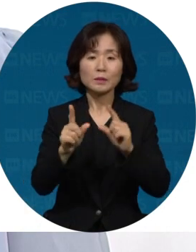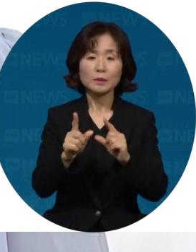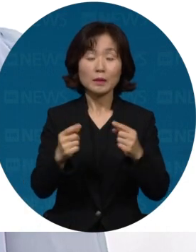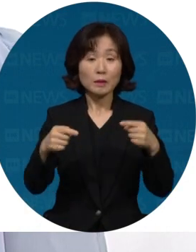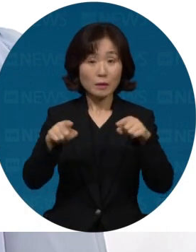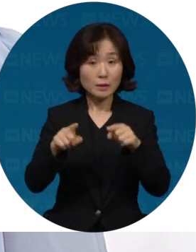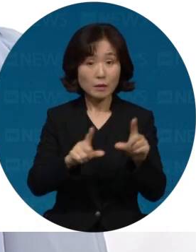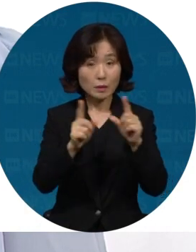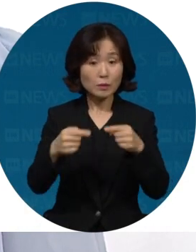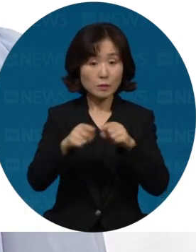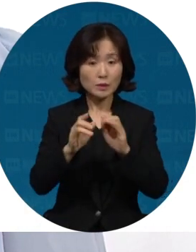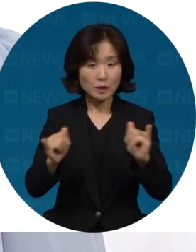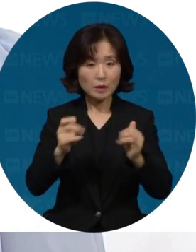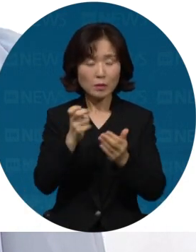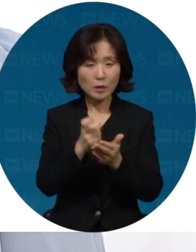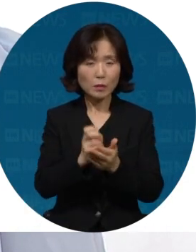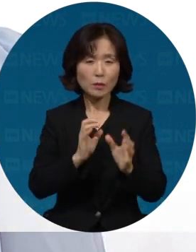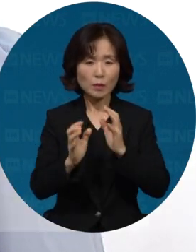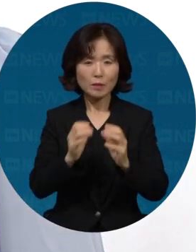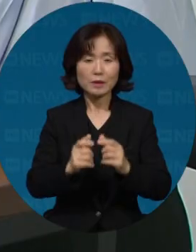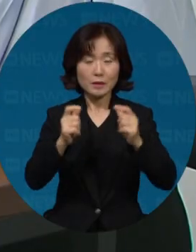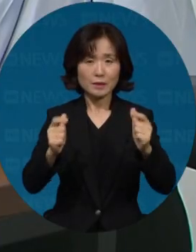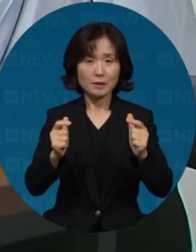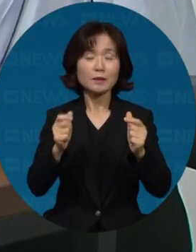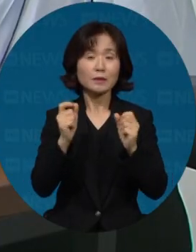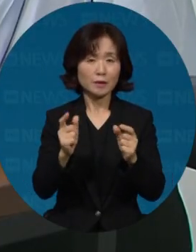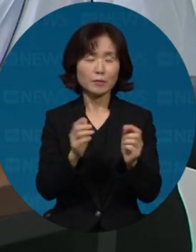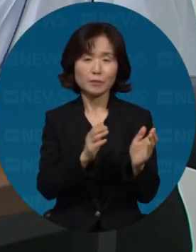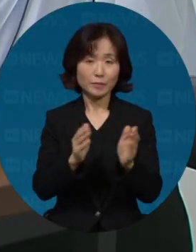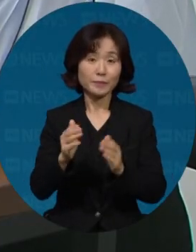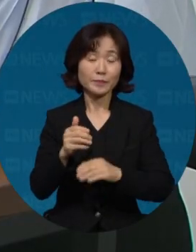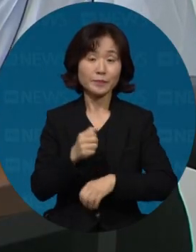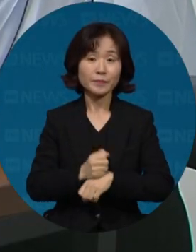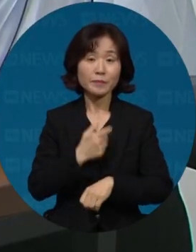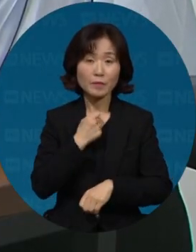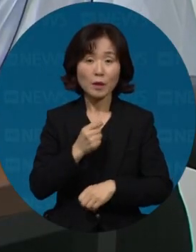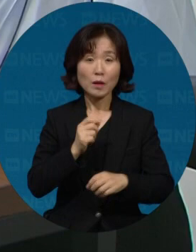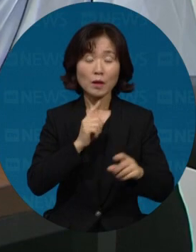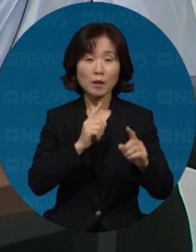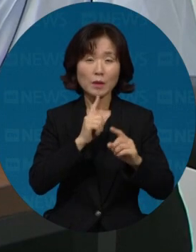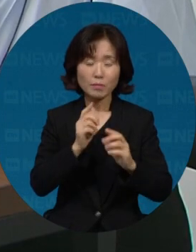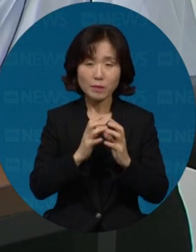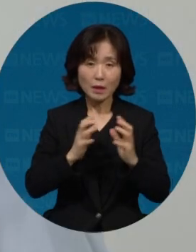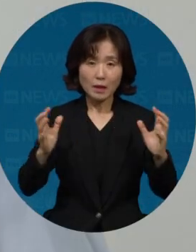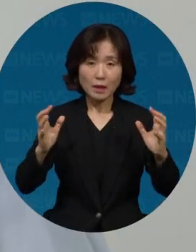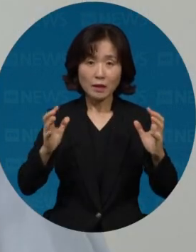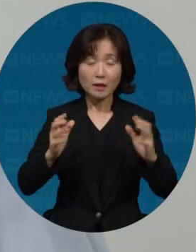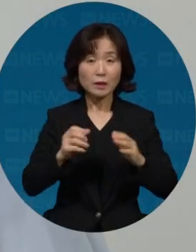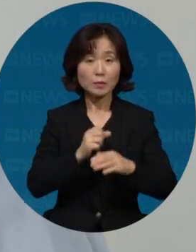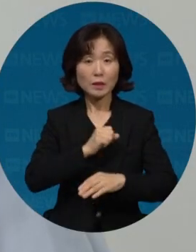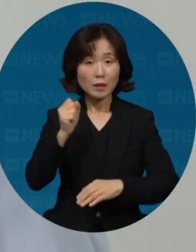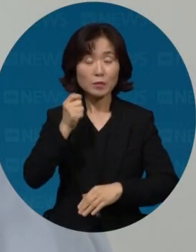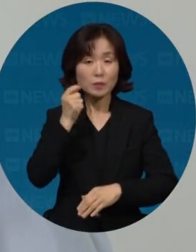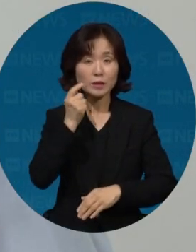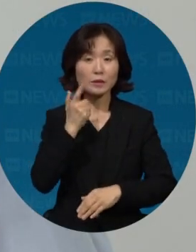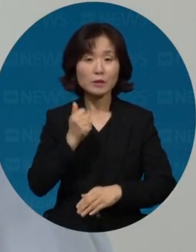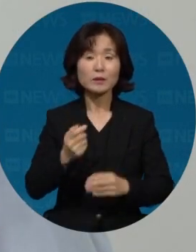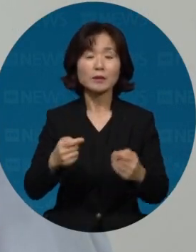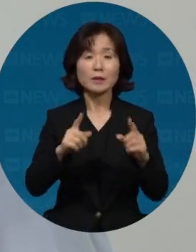더 확장될 수 있는 기회가 될 수 있도록. 번번이 논란만 일으킨 채 가시적인 성과가 없었던